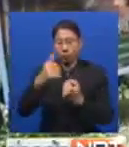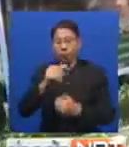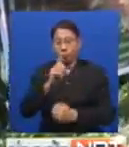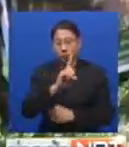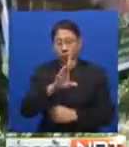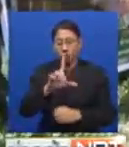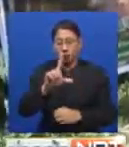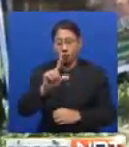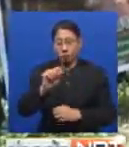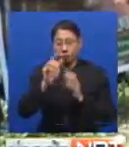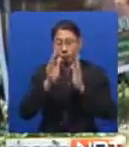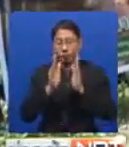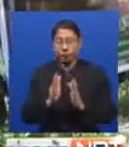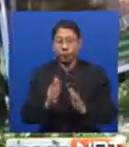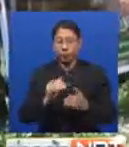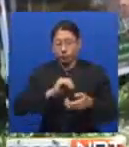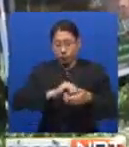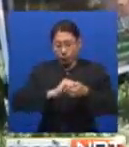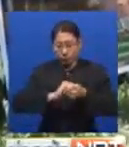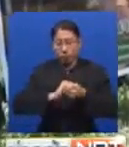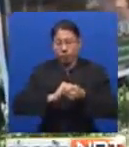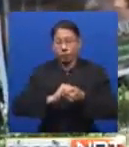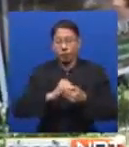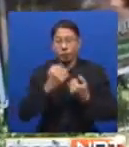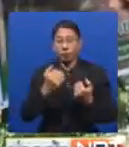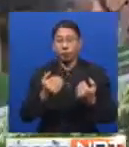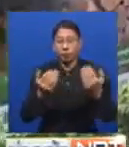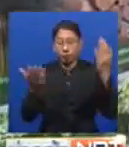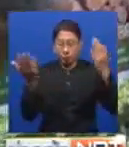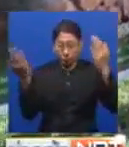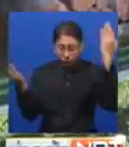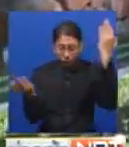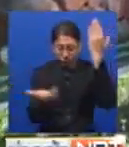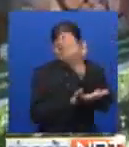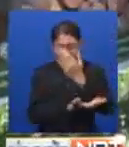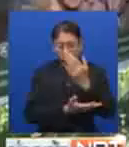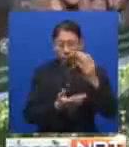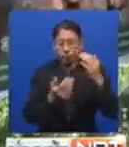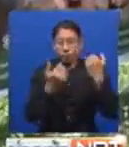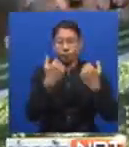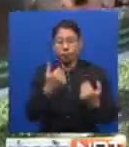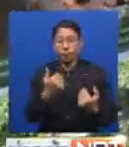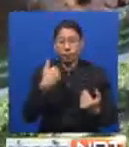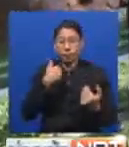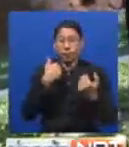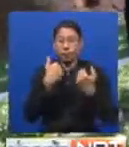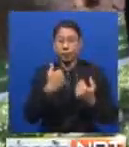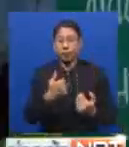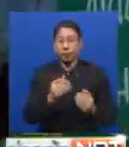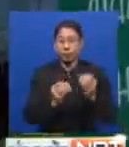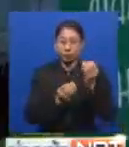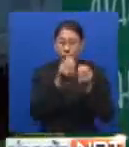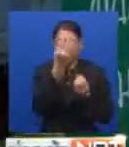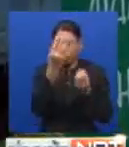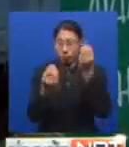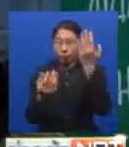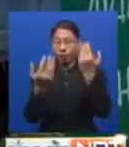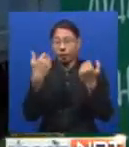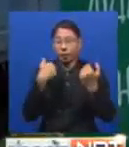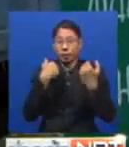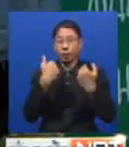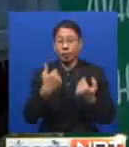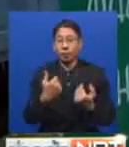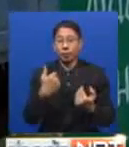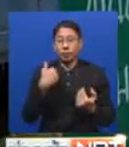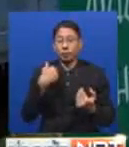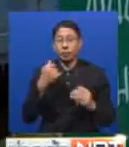น120 นายร่วมกันตัดฟันไม้ยางพารานะคะในพื้นที่ป่าท่าสว่างเพียร